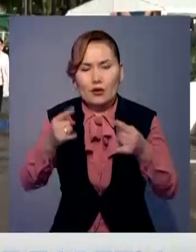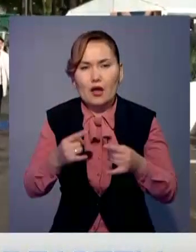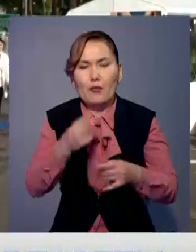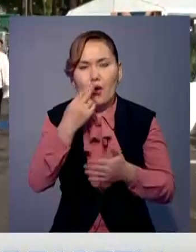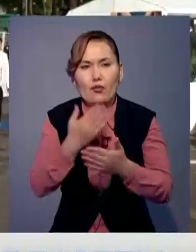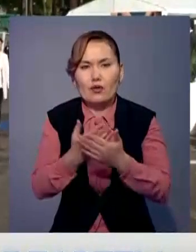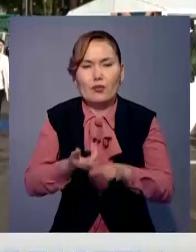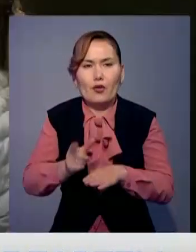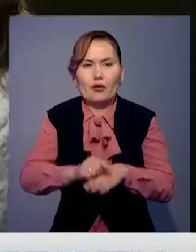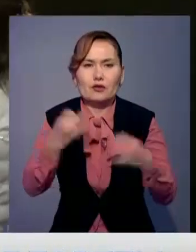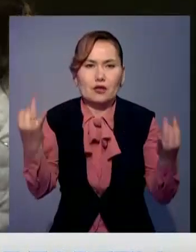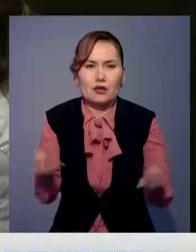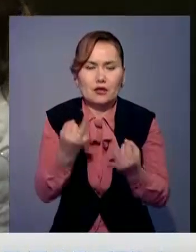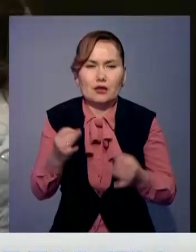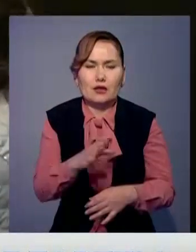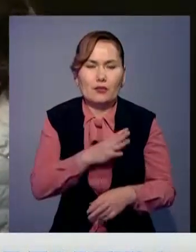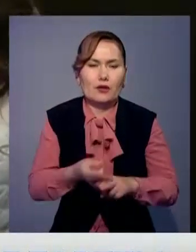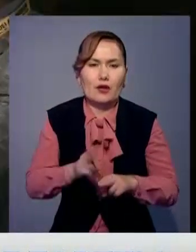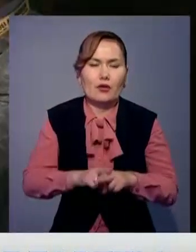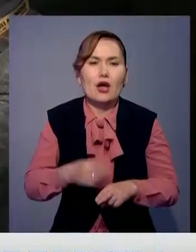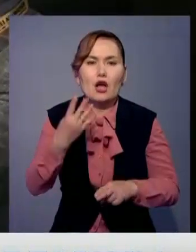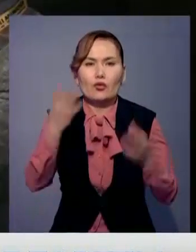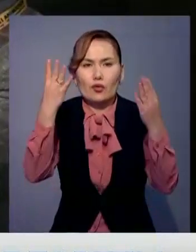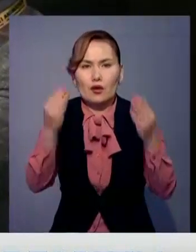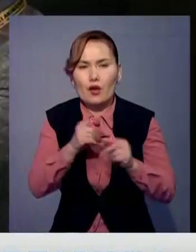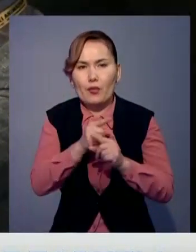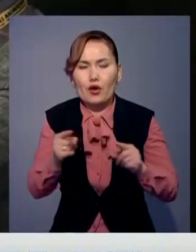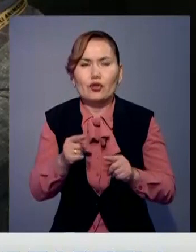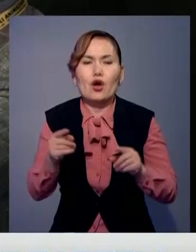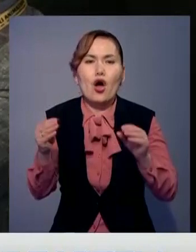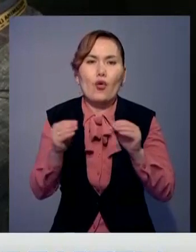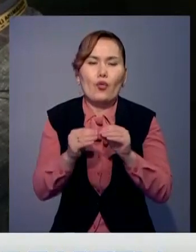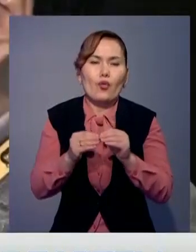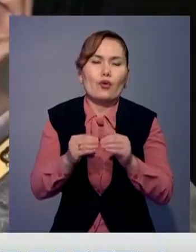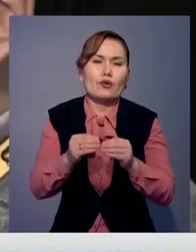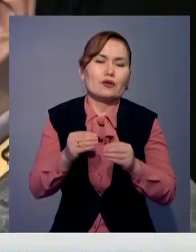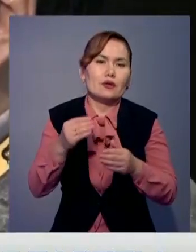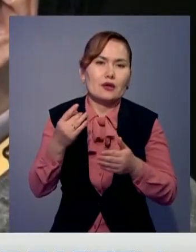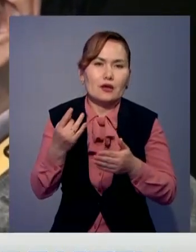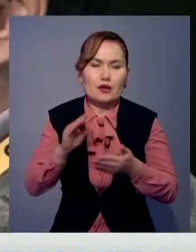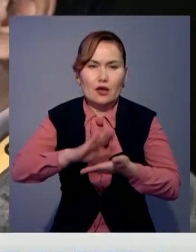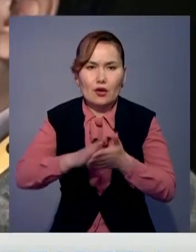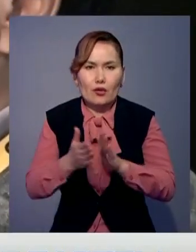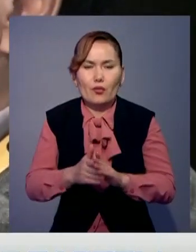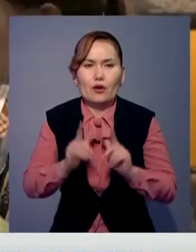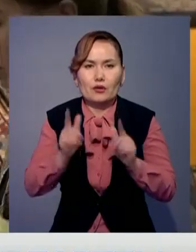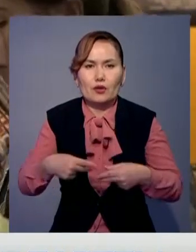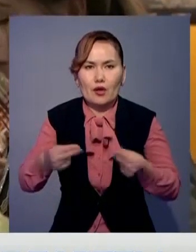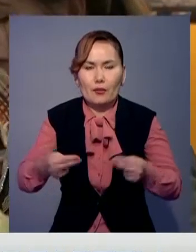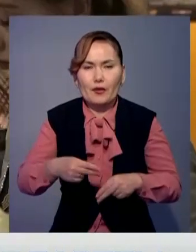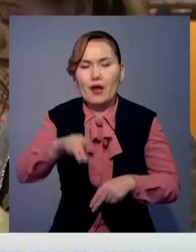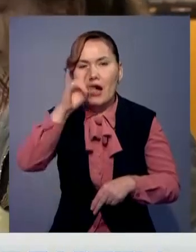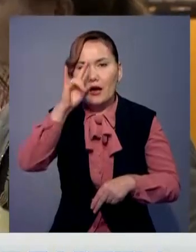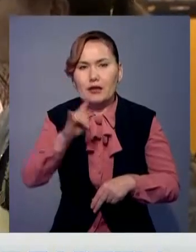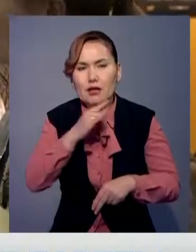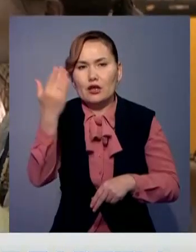контентке қызығушылық танытты. Хабар агенттігі 4 күн ішінде 10-нан астам келіссөздер өткізді. Қорытындысы бойынша отандық өнімдерді